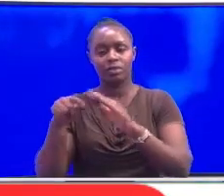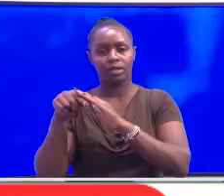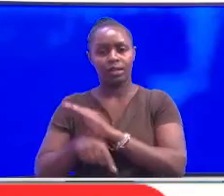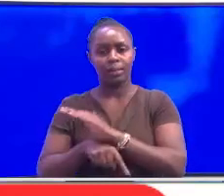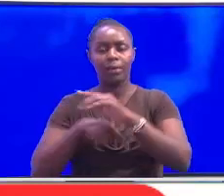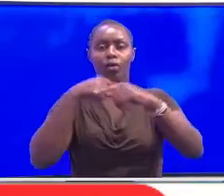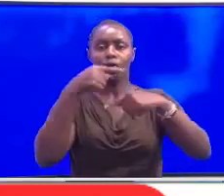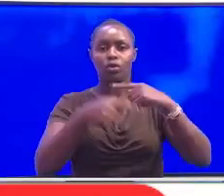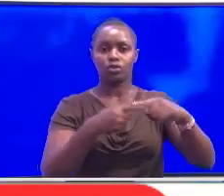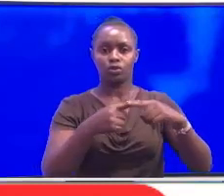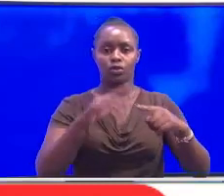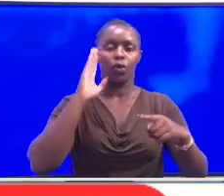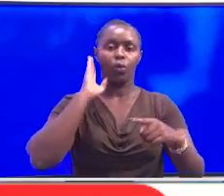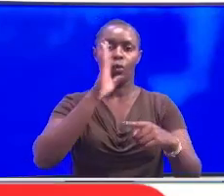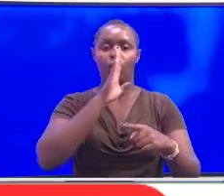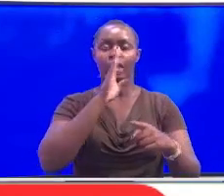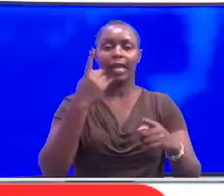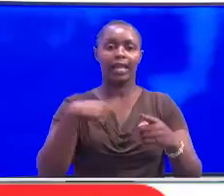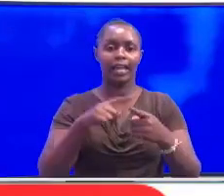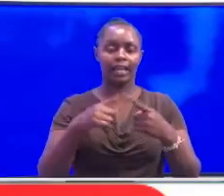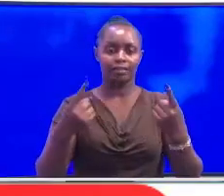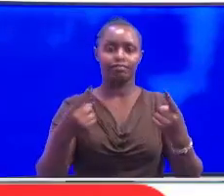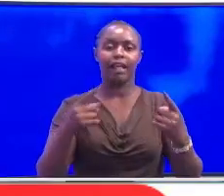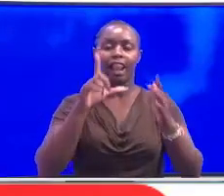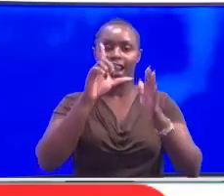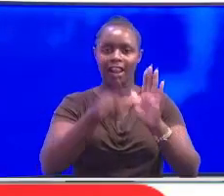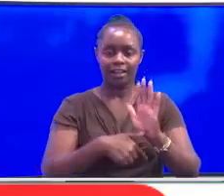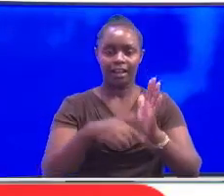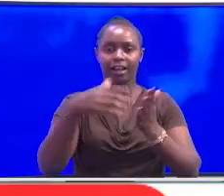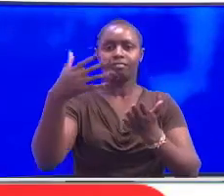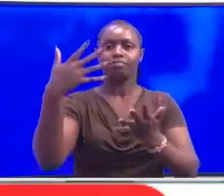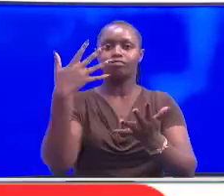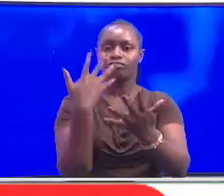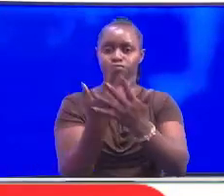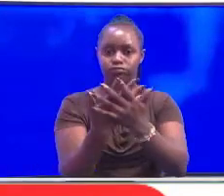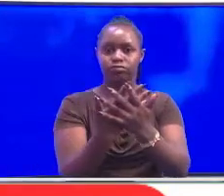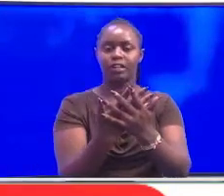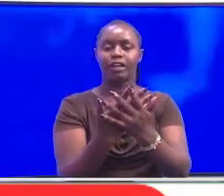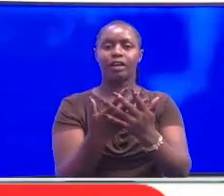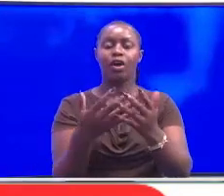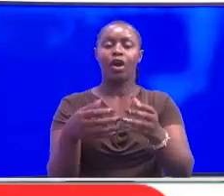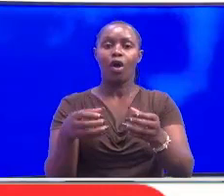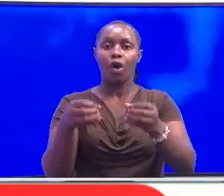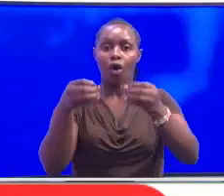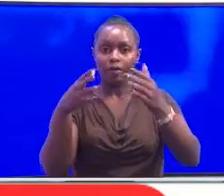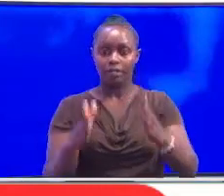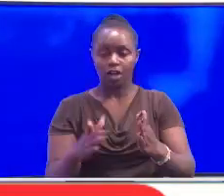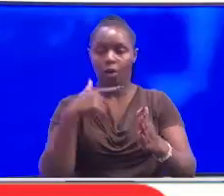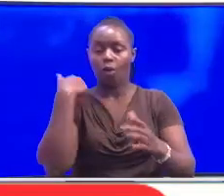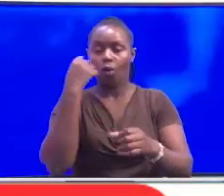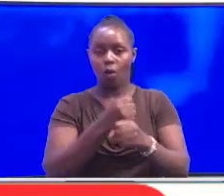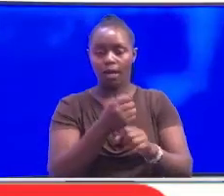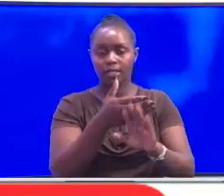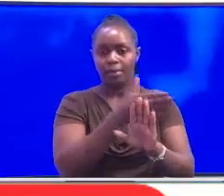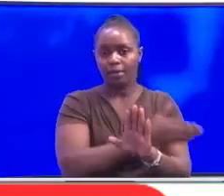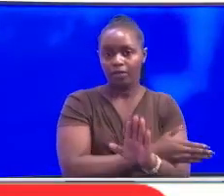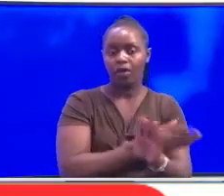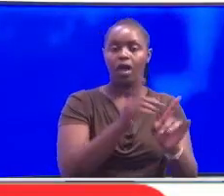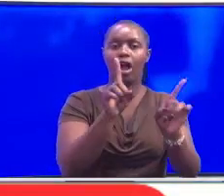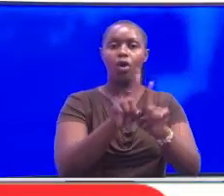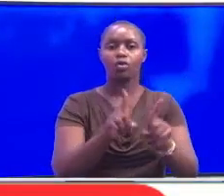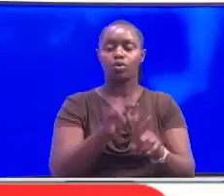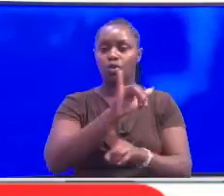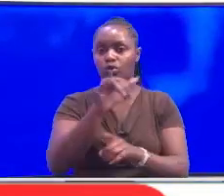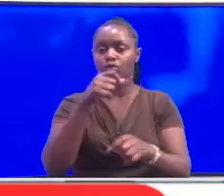na utafanikisha kukamatwa kwa maafisa wa umma waliohudumu awali na wanaohudumu kwa sasa katika serikali